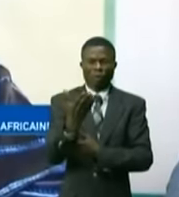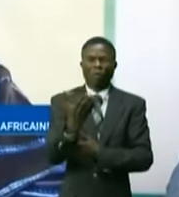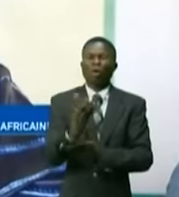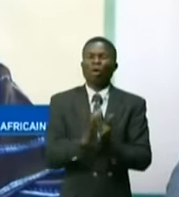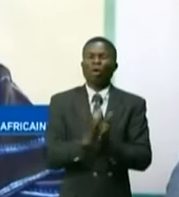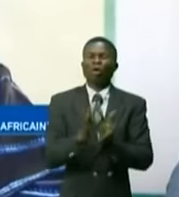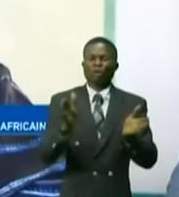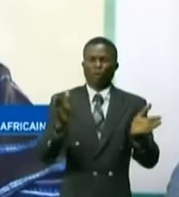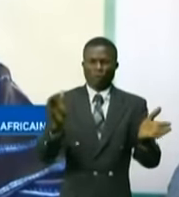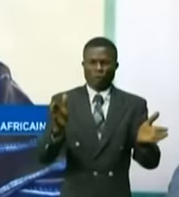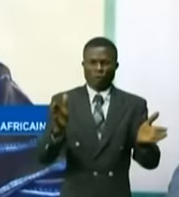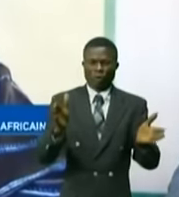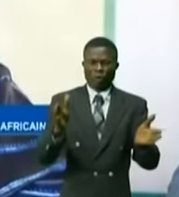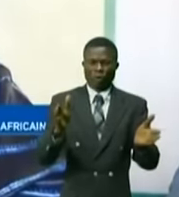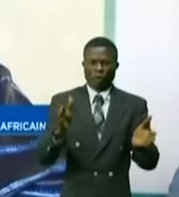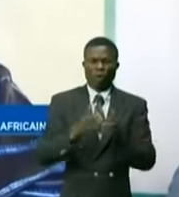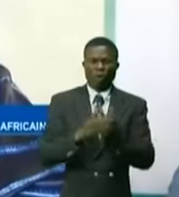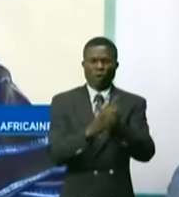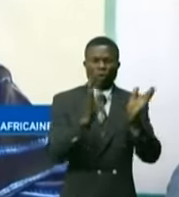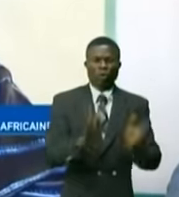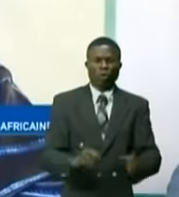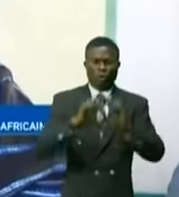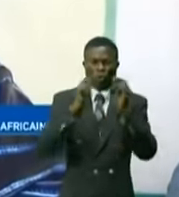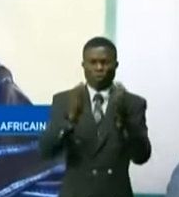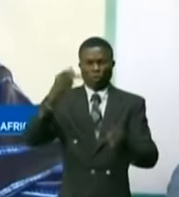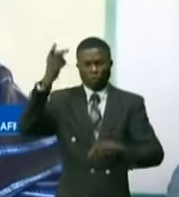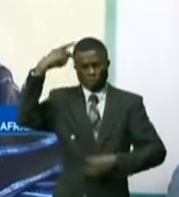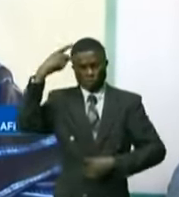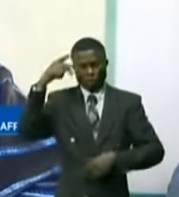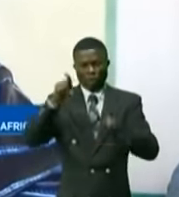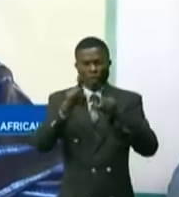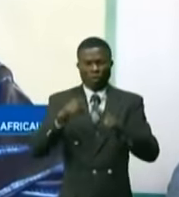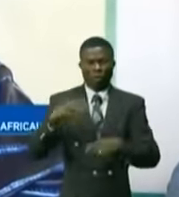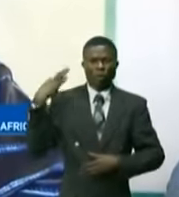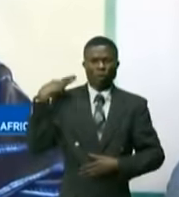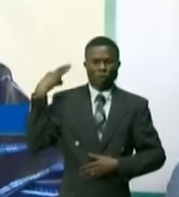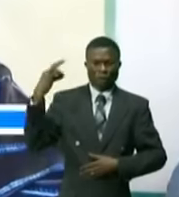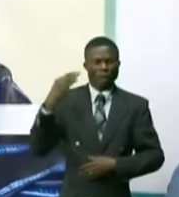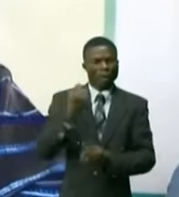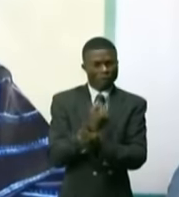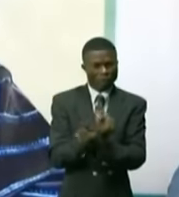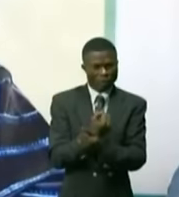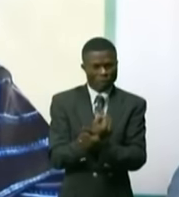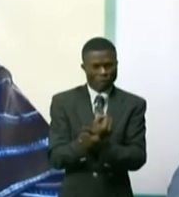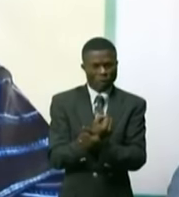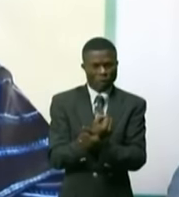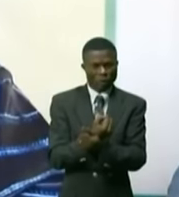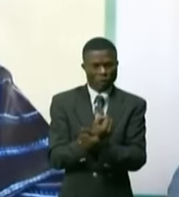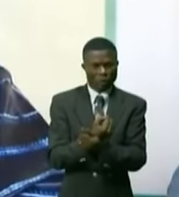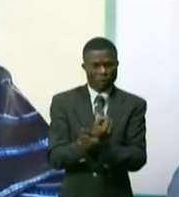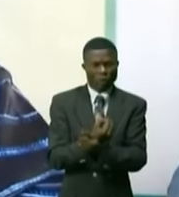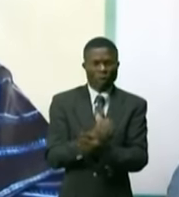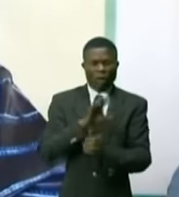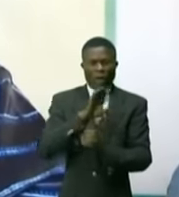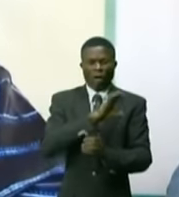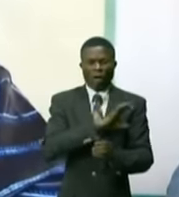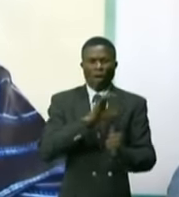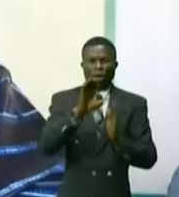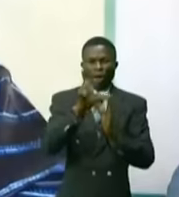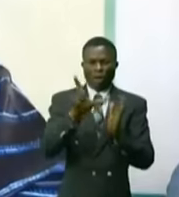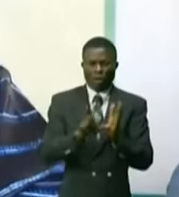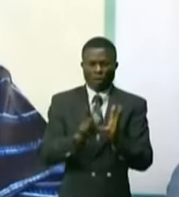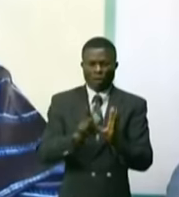solennel aux leaders de l'opposition et aux candidats de respecter le code de bonne conduite